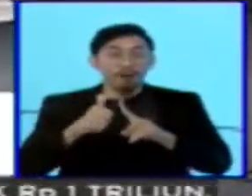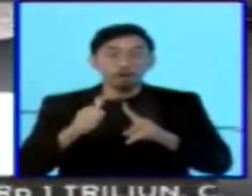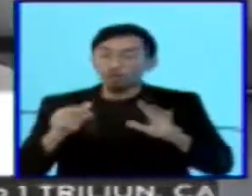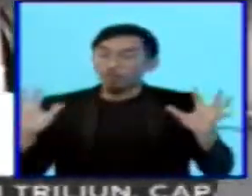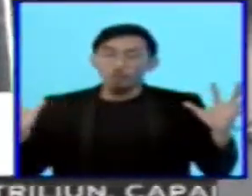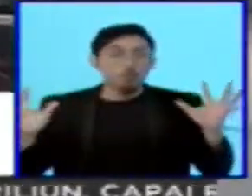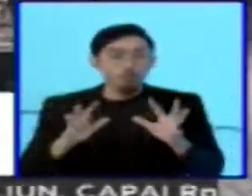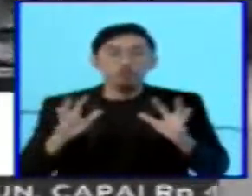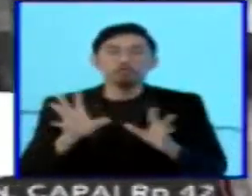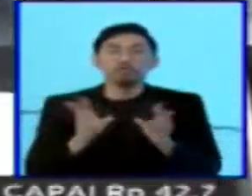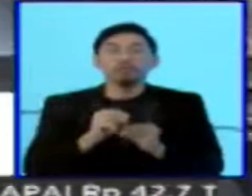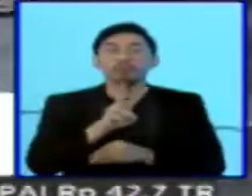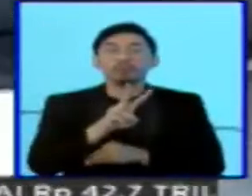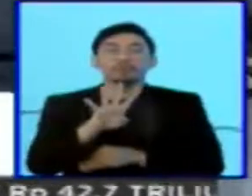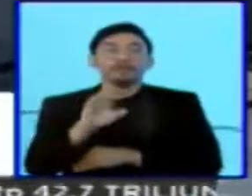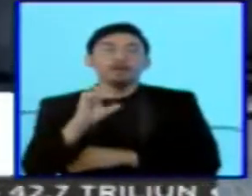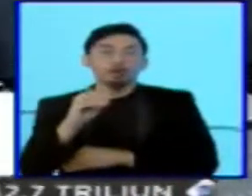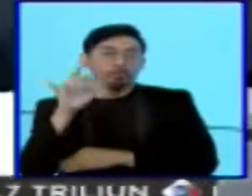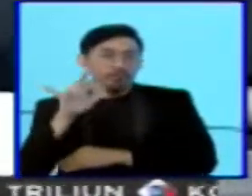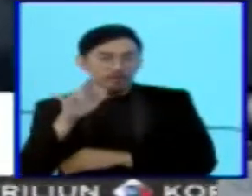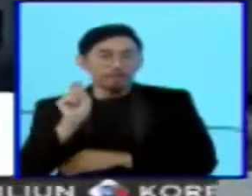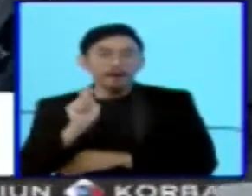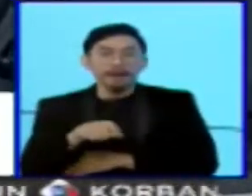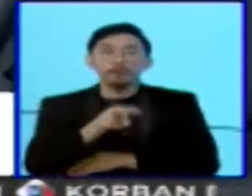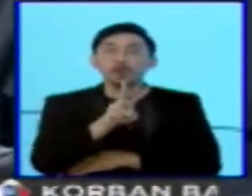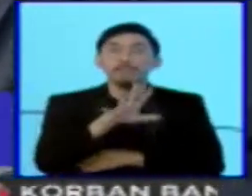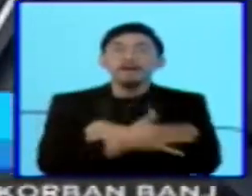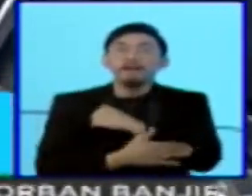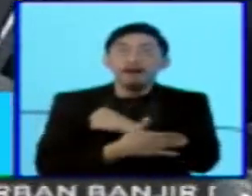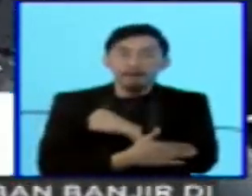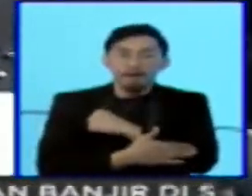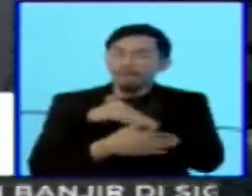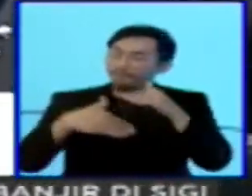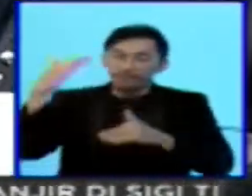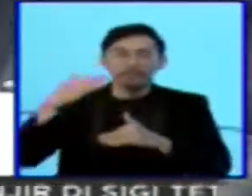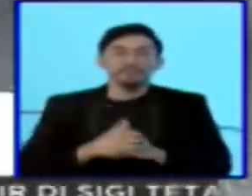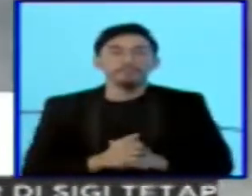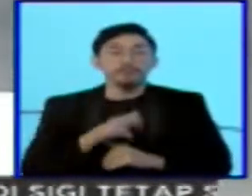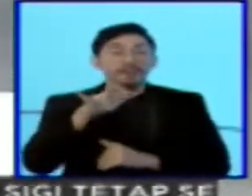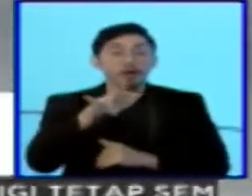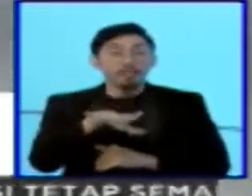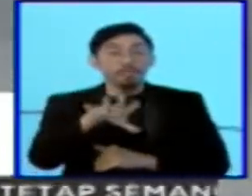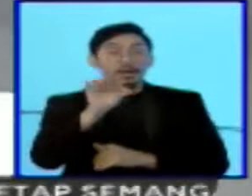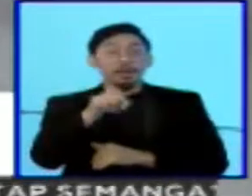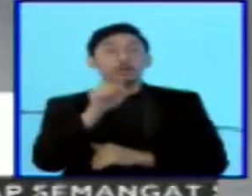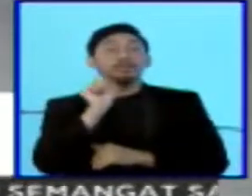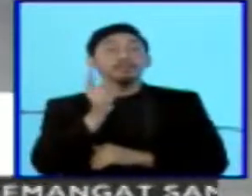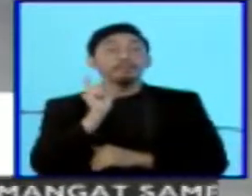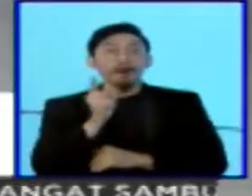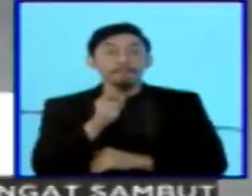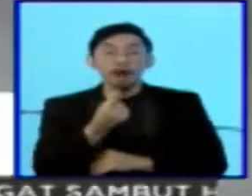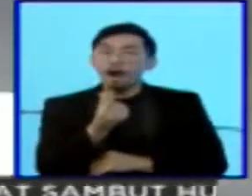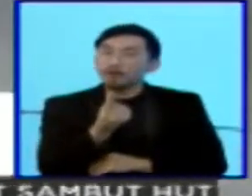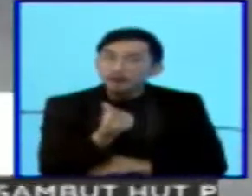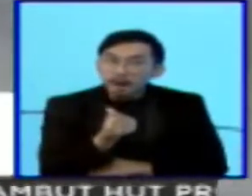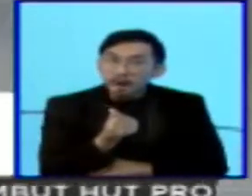pesawat yang dipakai oleh lebih dari 25 negara. Memang pesawat ini banyak dipilih karena harga dengan kemampuannya